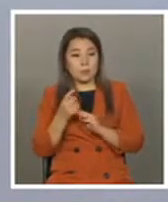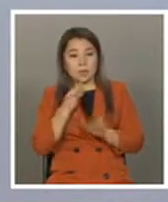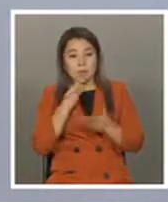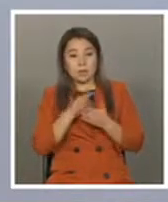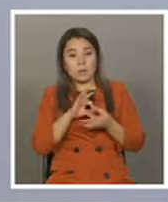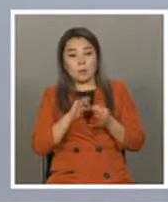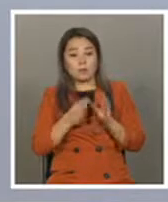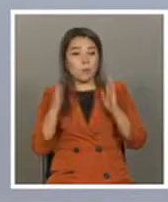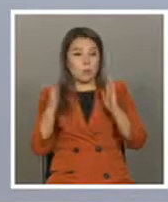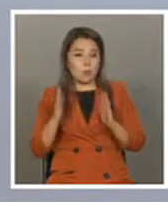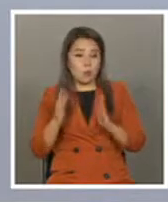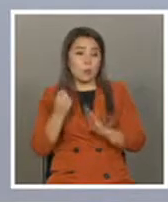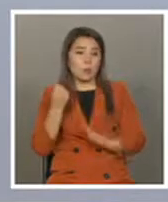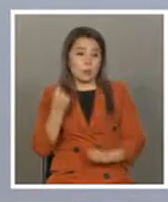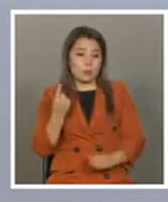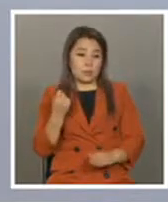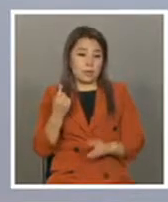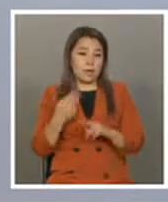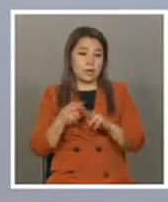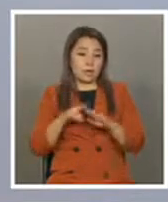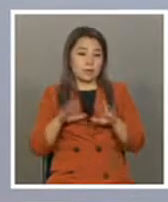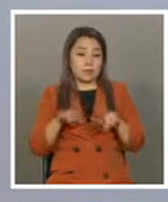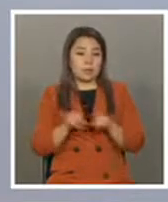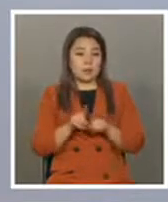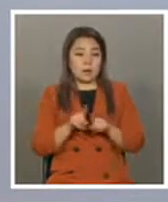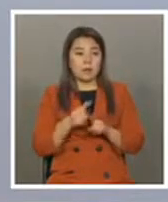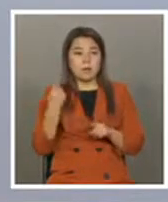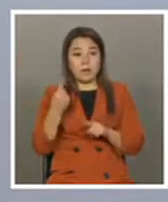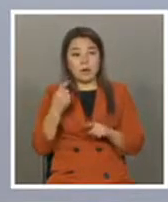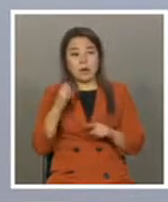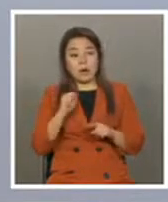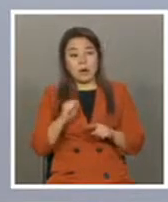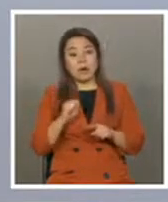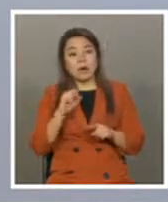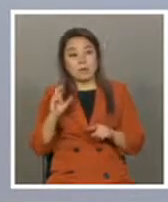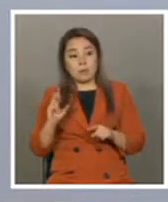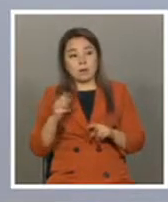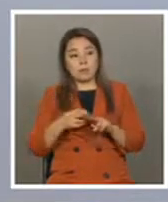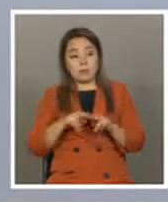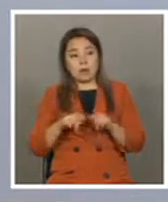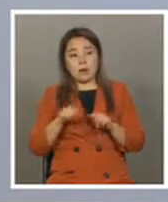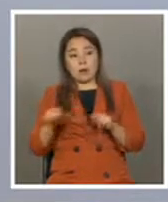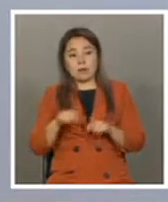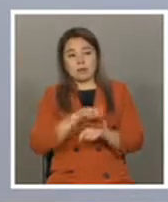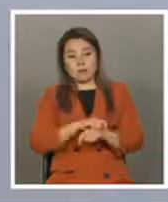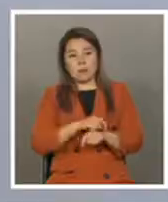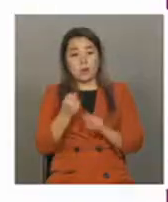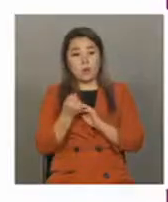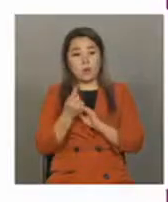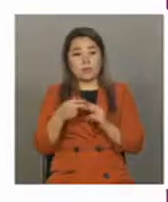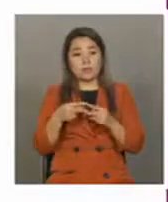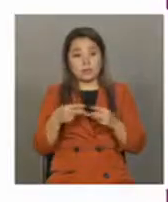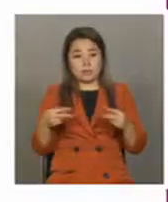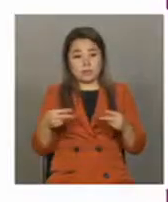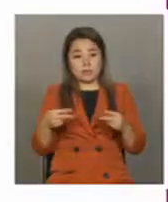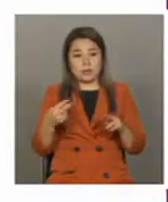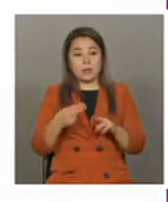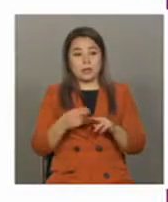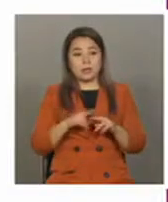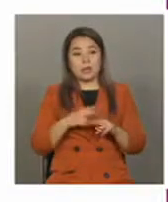модулі 11-ге тең. Демек, біріншідегі А және Б нүктелерінің арақашықтығы 11-ге тең екен.